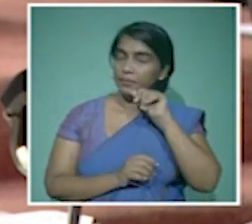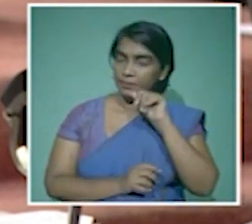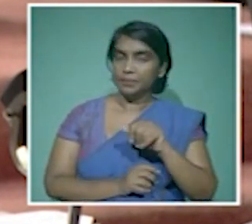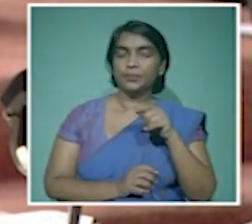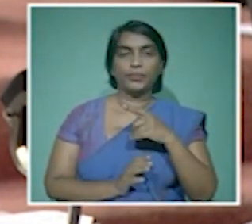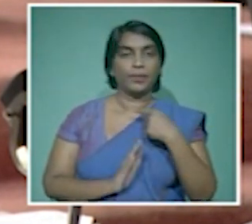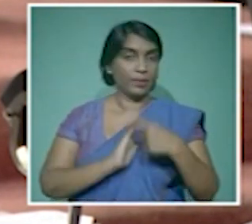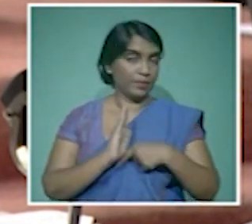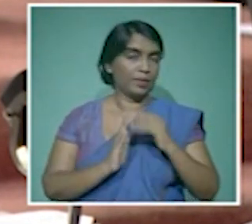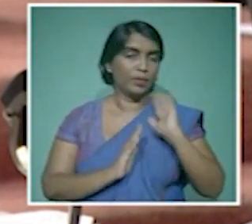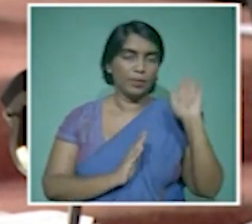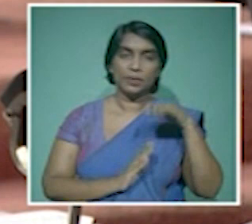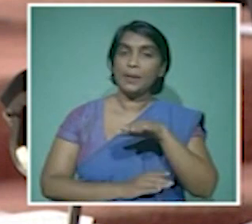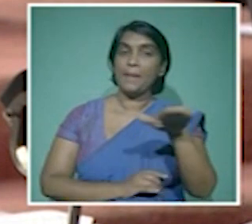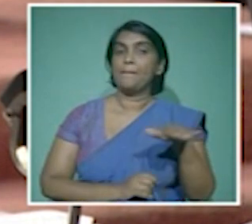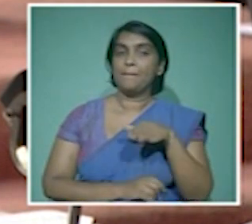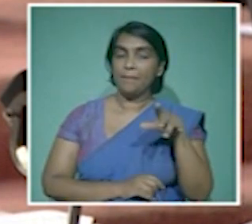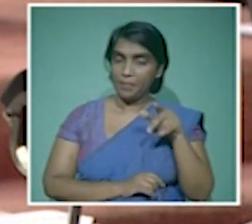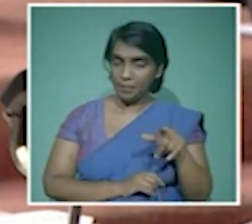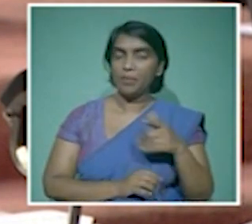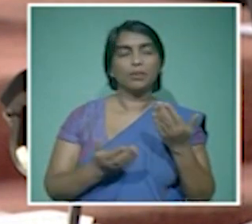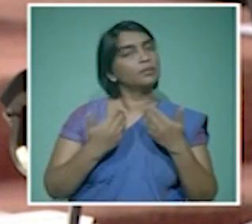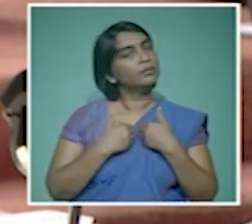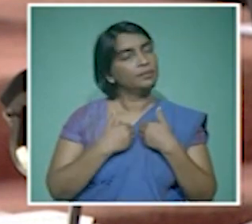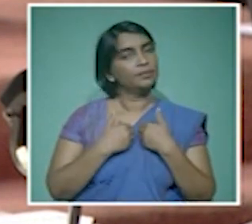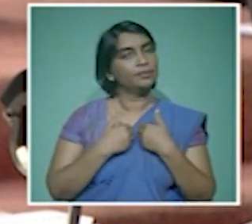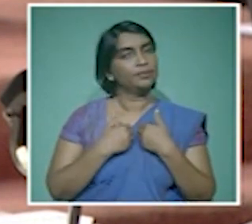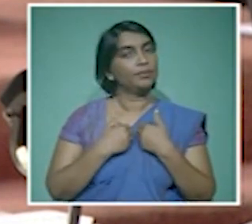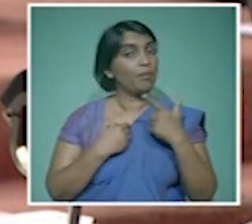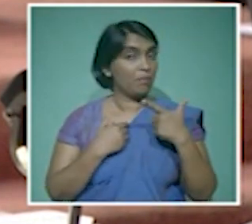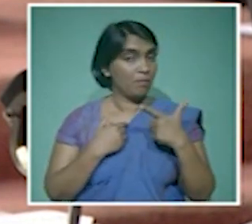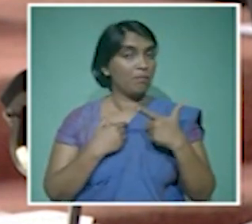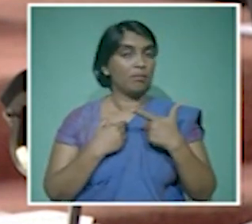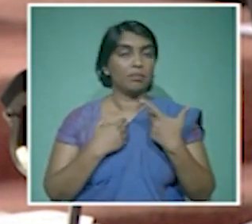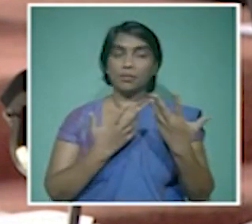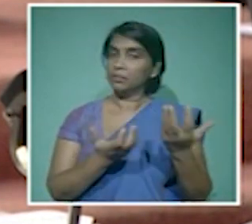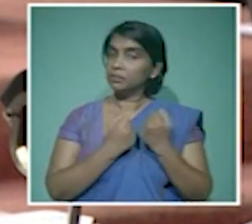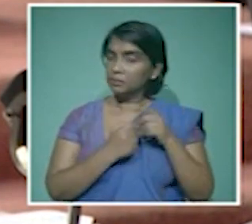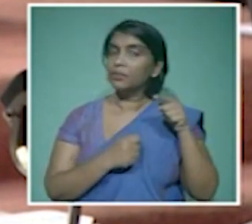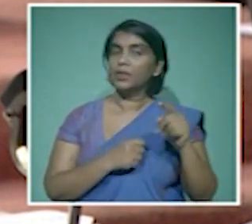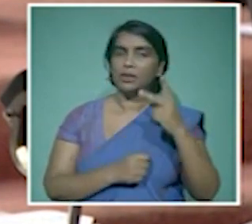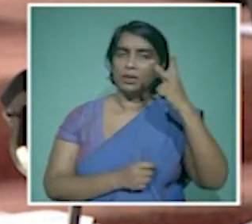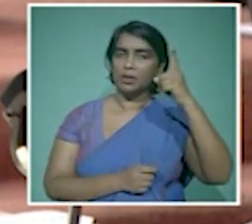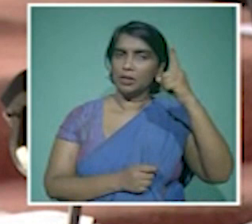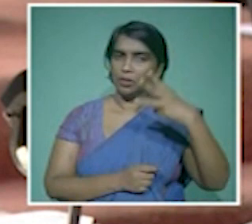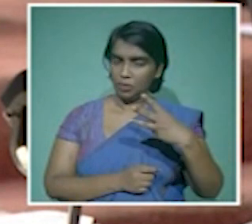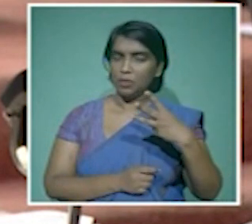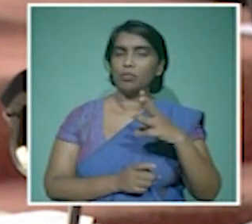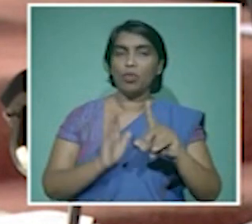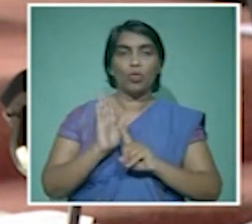தொகைகளில் 2/3 பகுதி அங்கிருந்து நாளாந்தமாக இங்கு நானே பார்த்துருக்கிறேன். சிறுவனாக